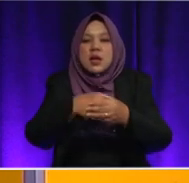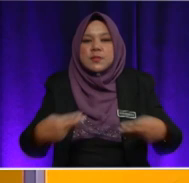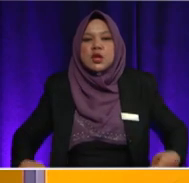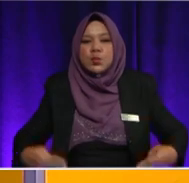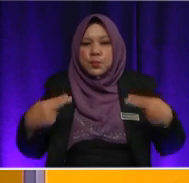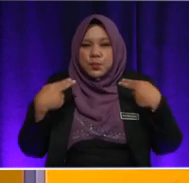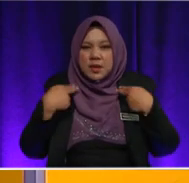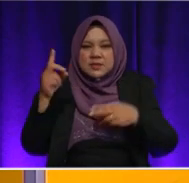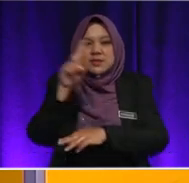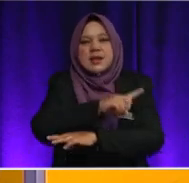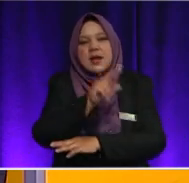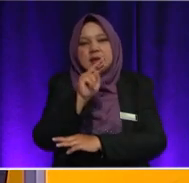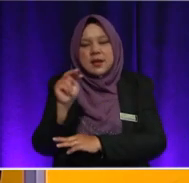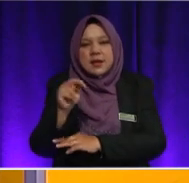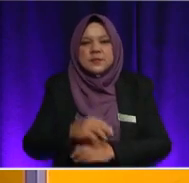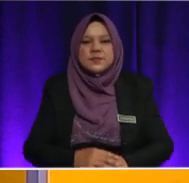sehari-hari